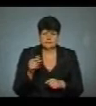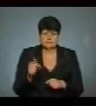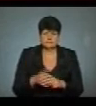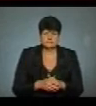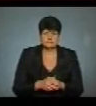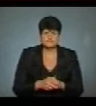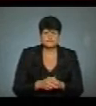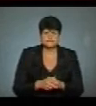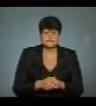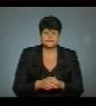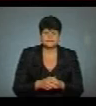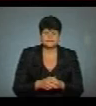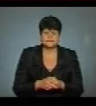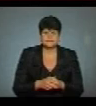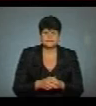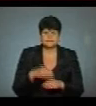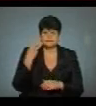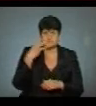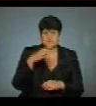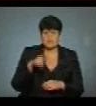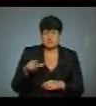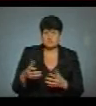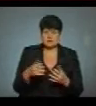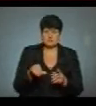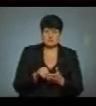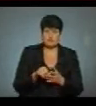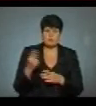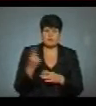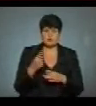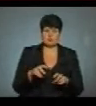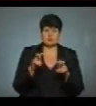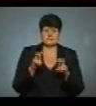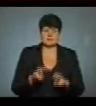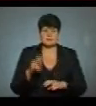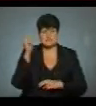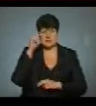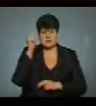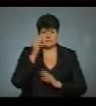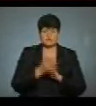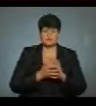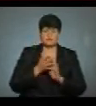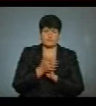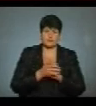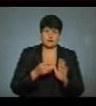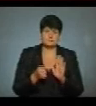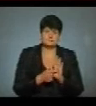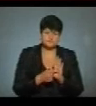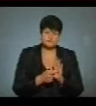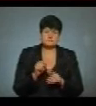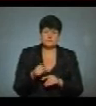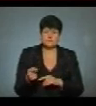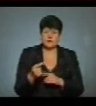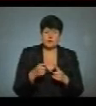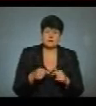гривень. 30 осіб взяли участь у першому занятті курсів з вивчення жестової мови. Їх в Тернополі